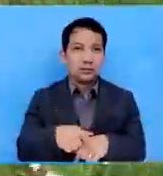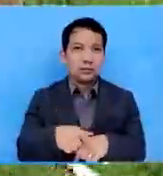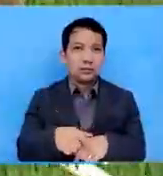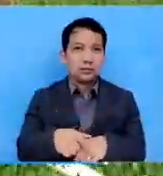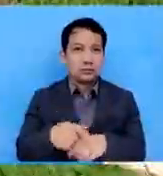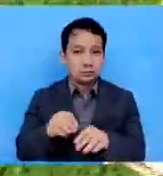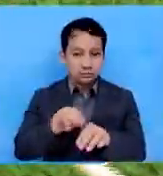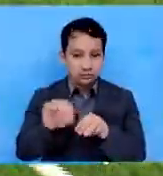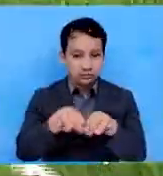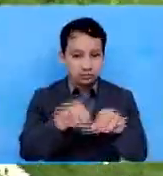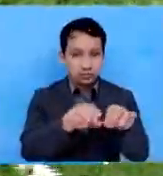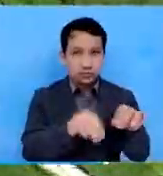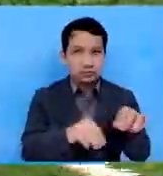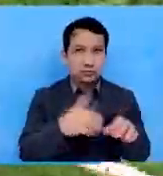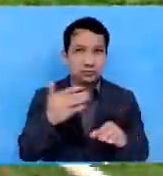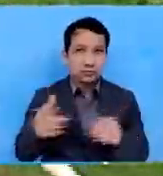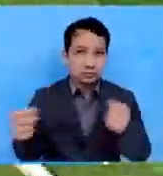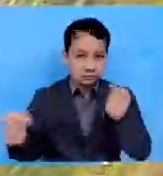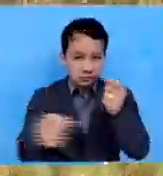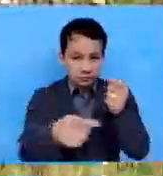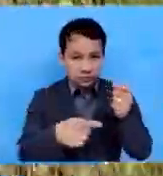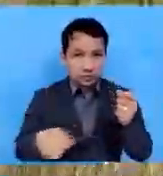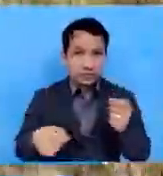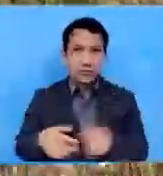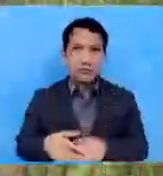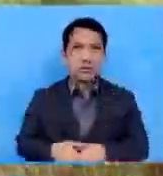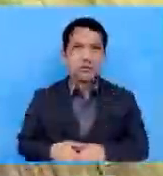para sa susunod na anihan.